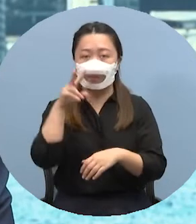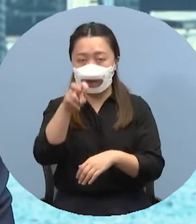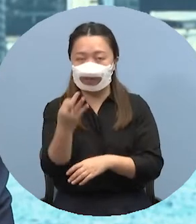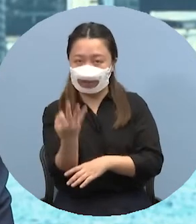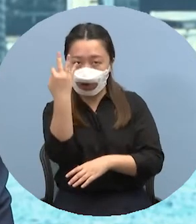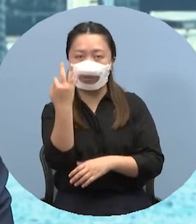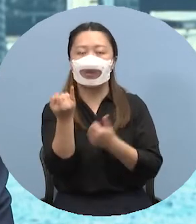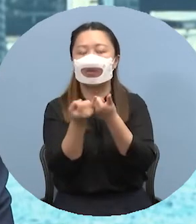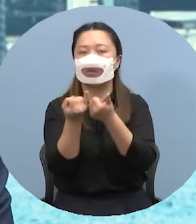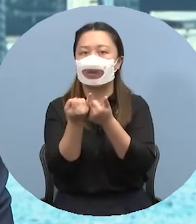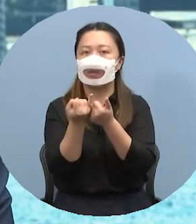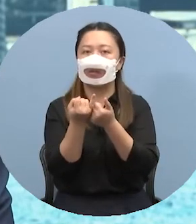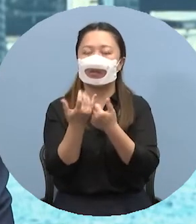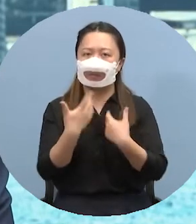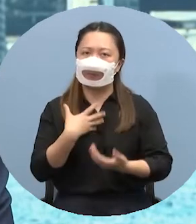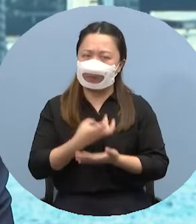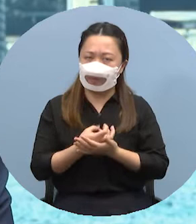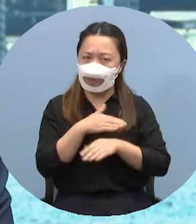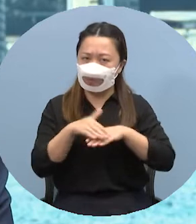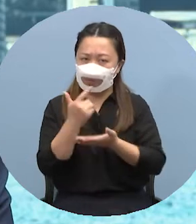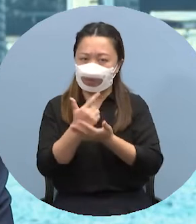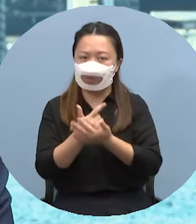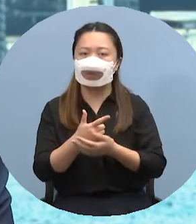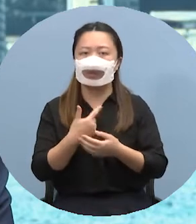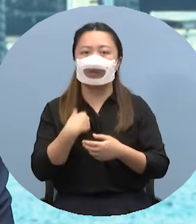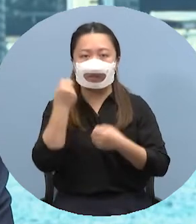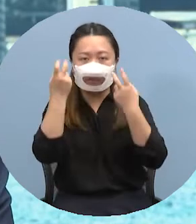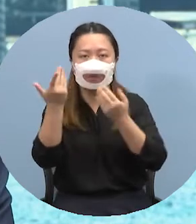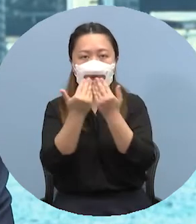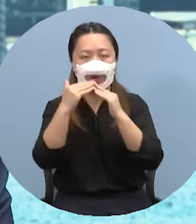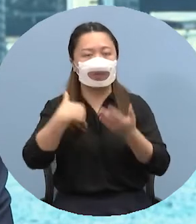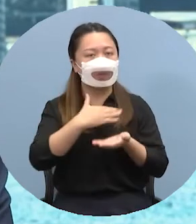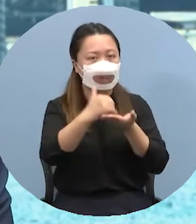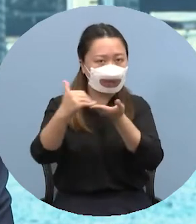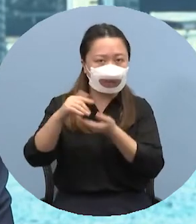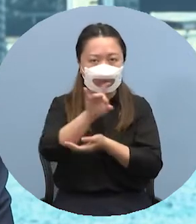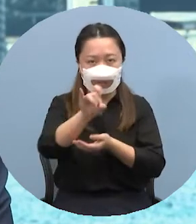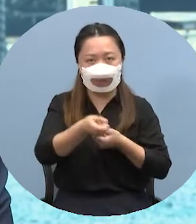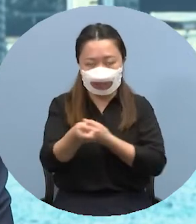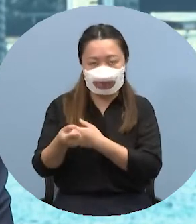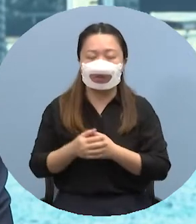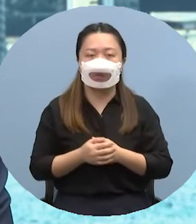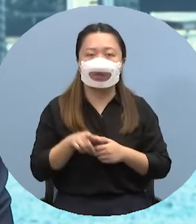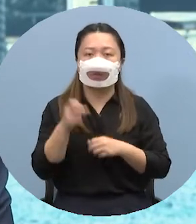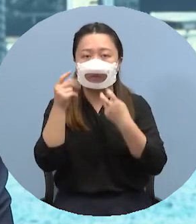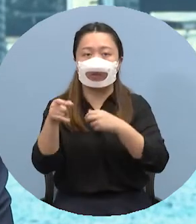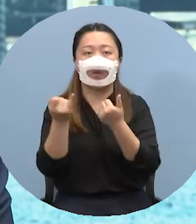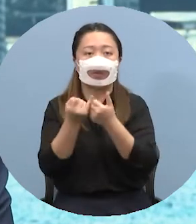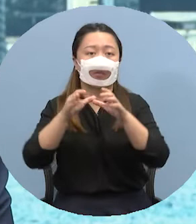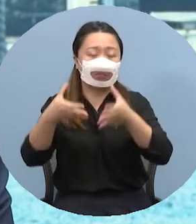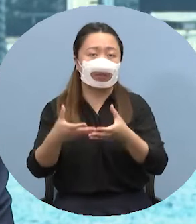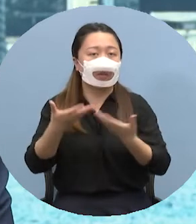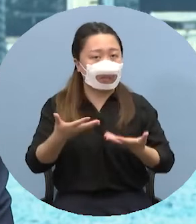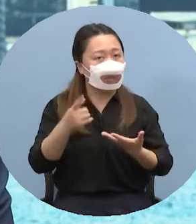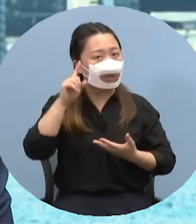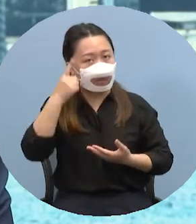案。咁為咗謹慎起見咧，我哋都建議咗學校即係做一個徹底嘅消毒啦。咁同埋都建議呢一班嘅學生咧，就算喺今日或